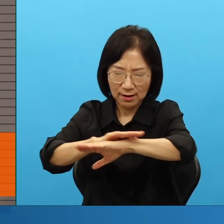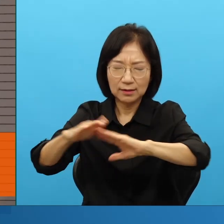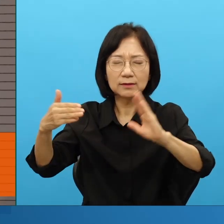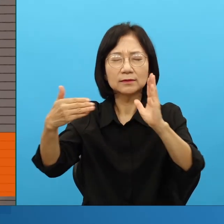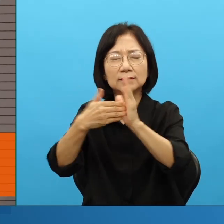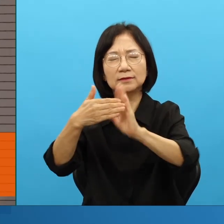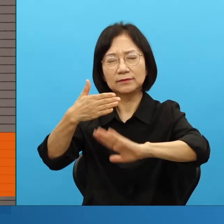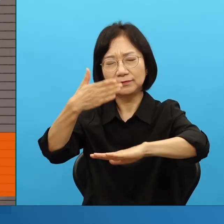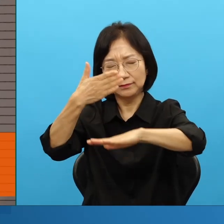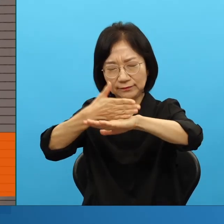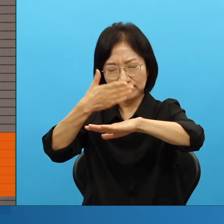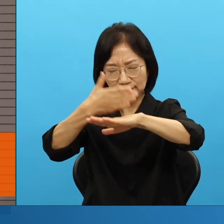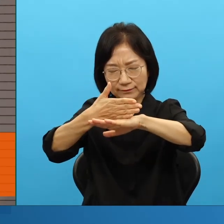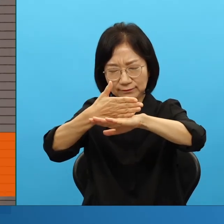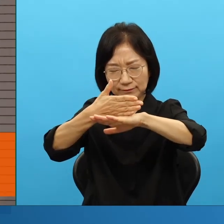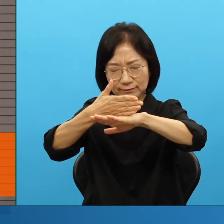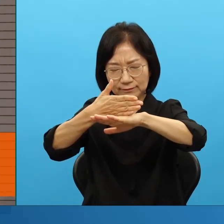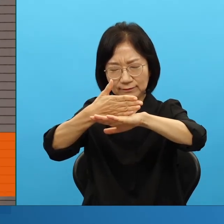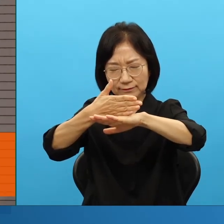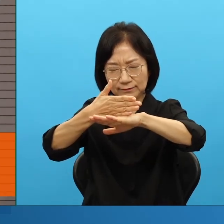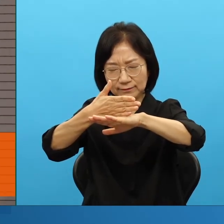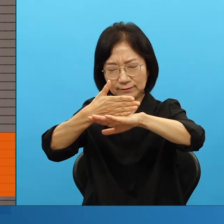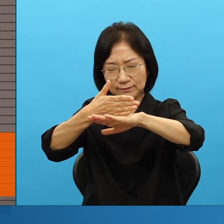宣布必定成就的圣约祭永远的基业永远的作品永远的遗产的第27届 WRC